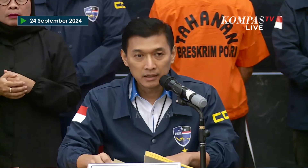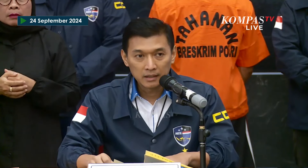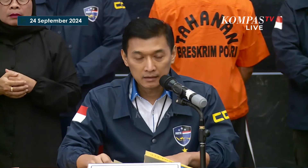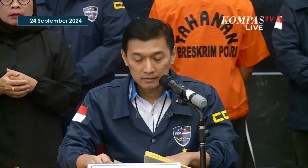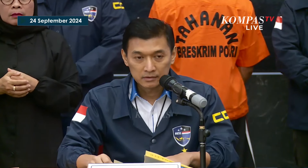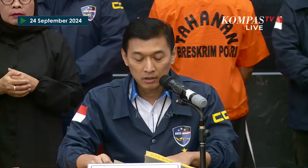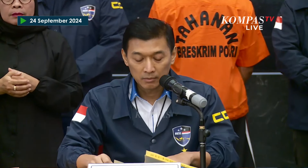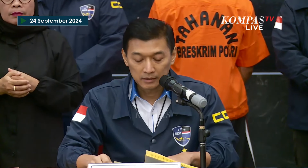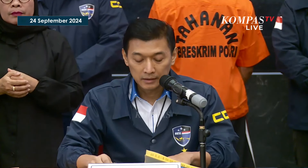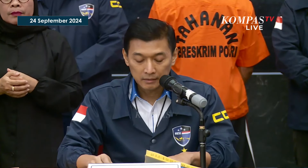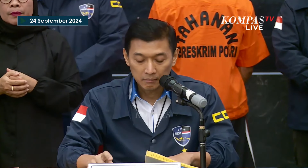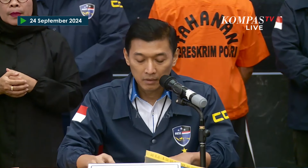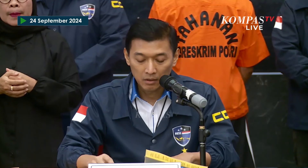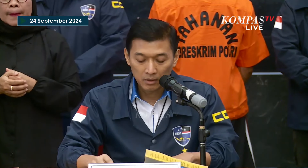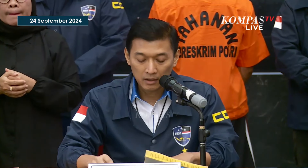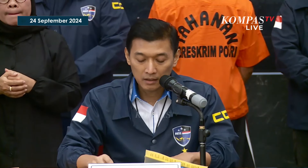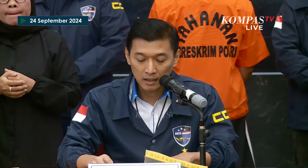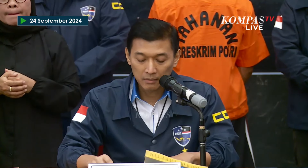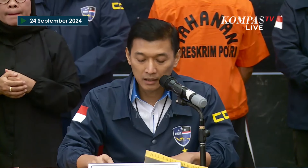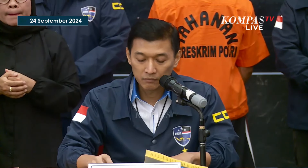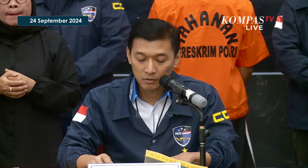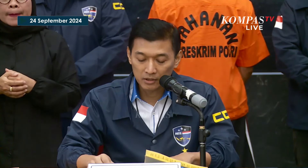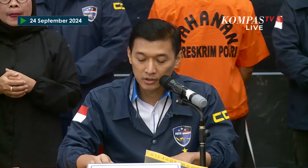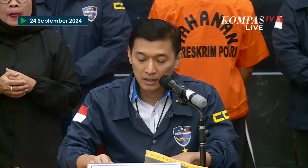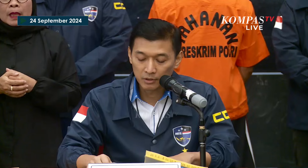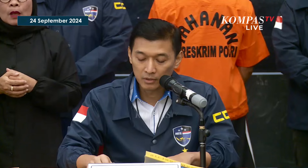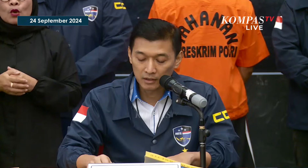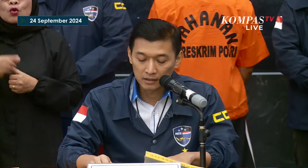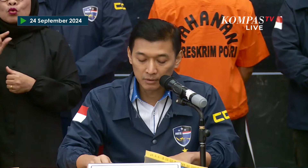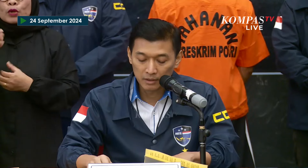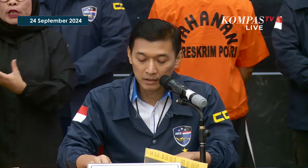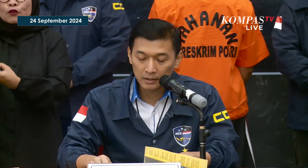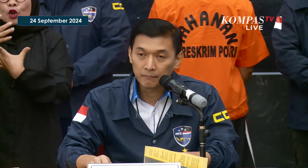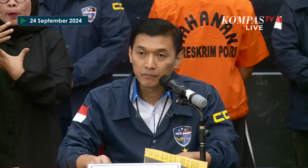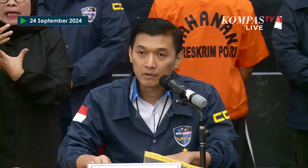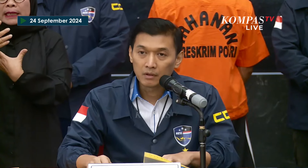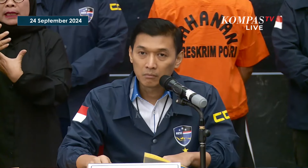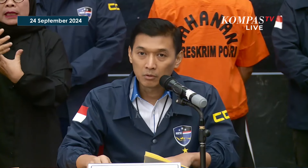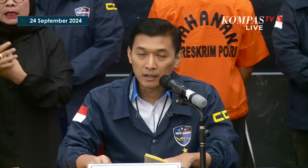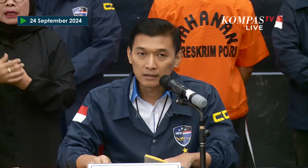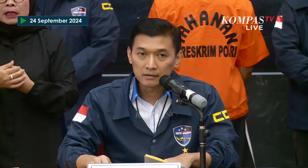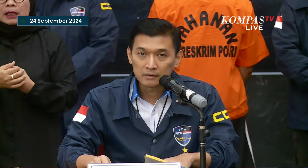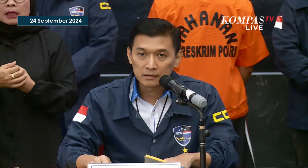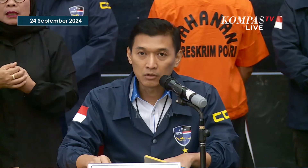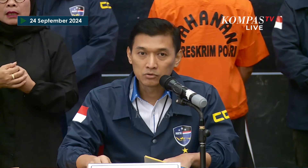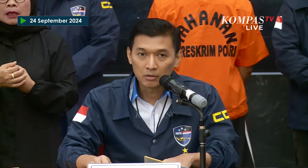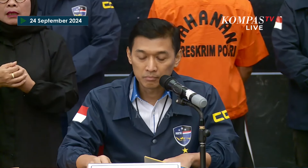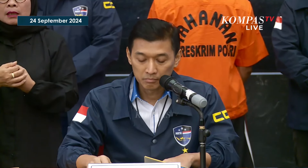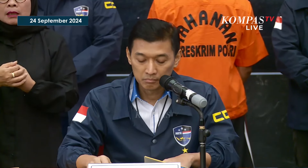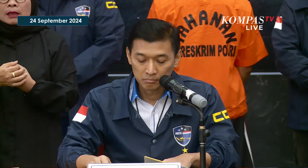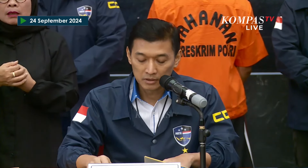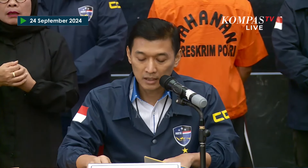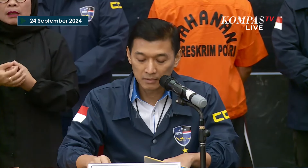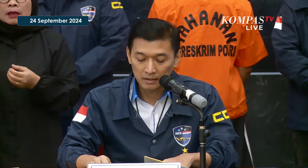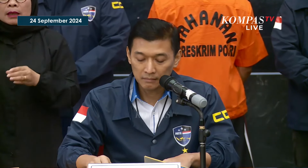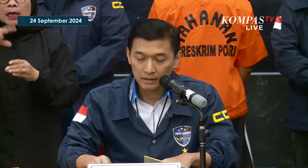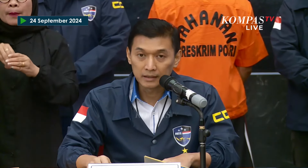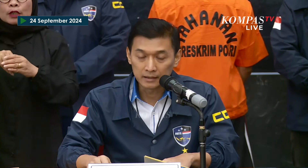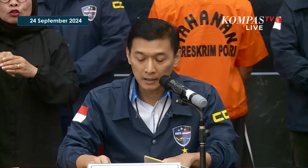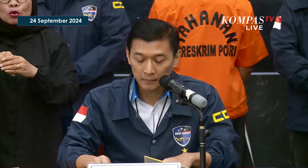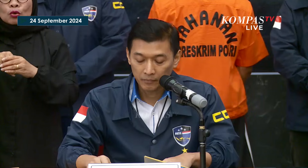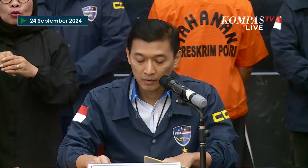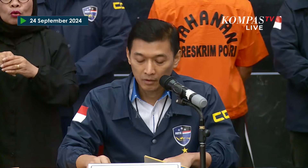Rekan-rekan media sekalian yang saya hormati, bahwa keamanan informasi dan perlindungan data pribadi merupakan tanggung jawab